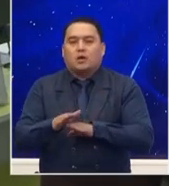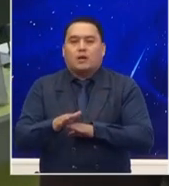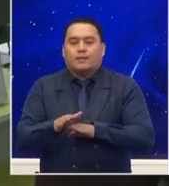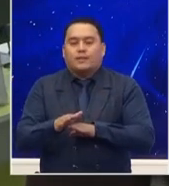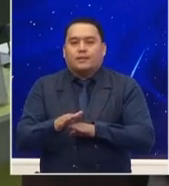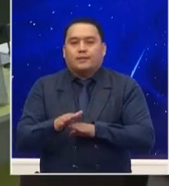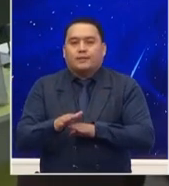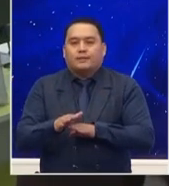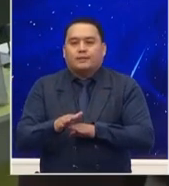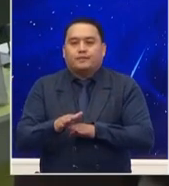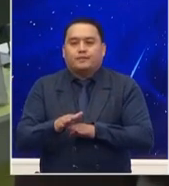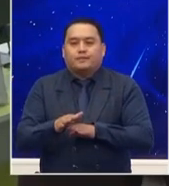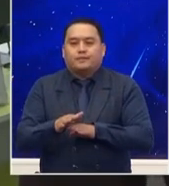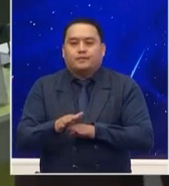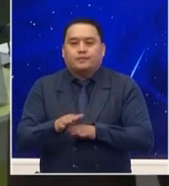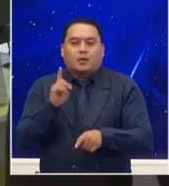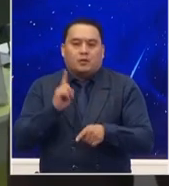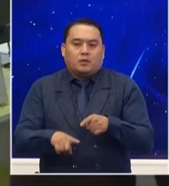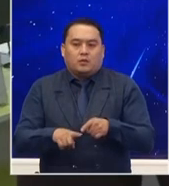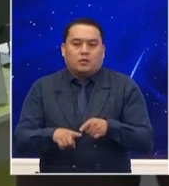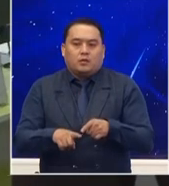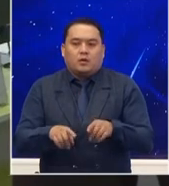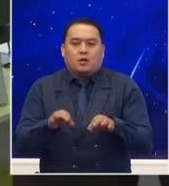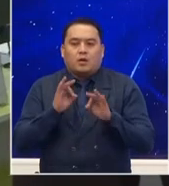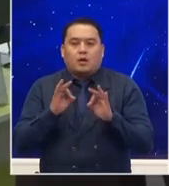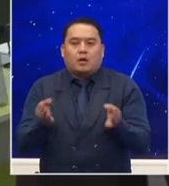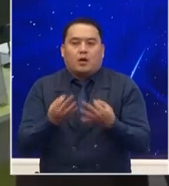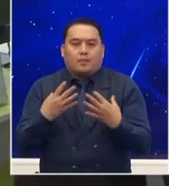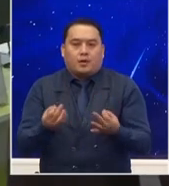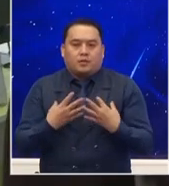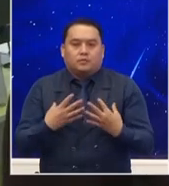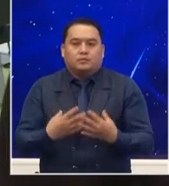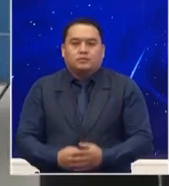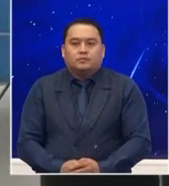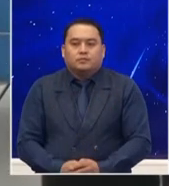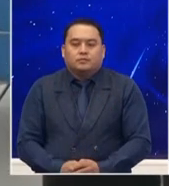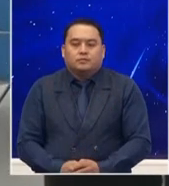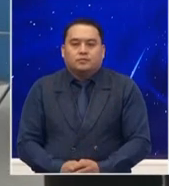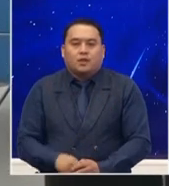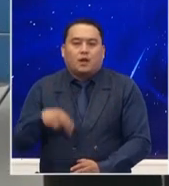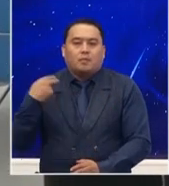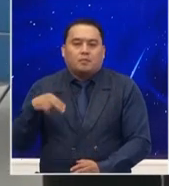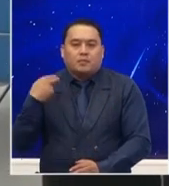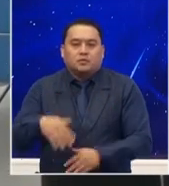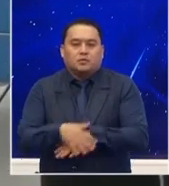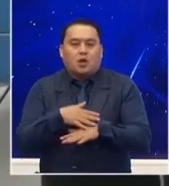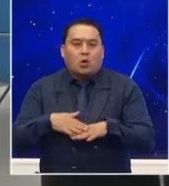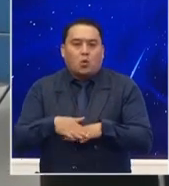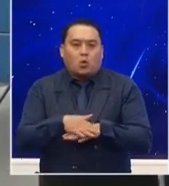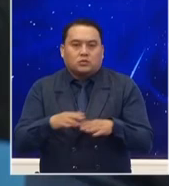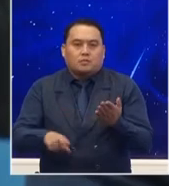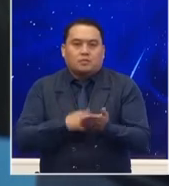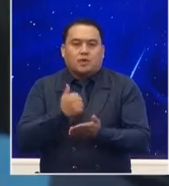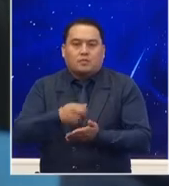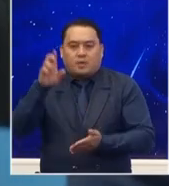алдым. Тез және анықты түсінікті мағлұмат алдым. Президенттік халық үніне құлақ асатын